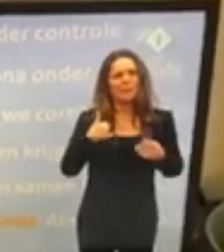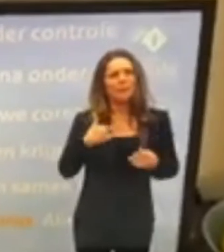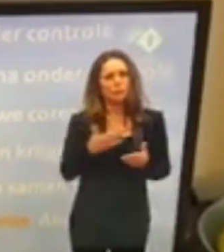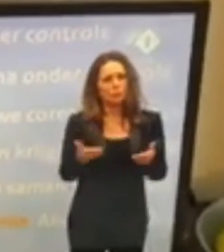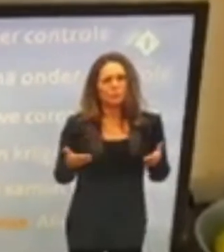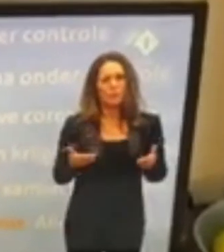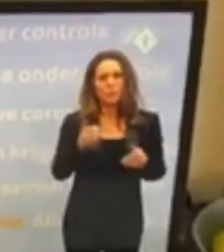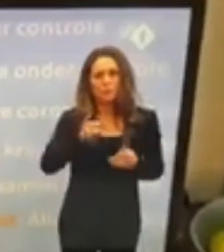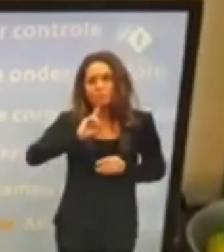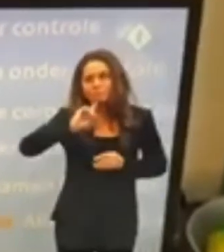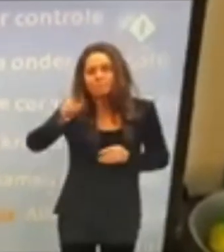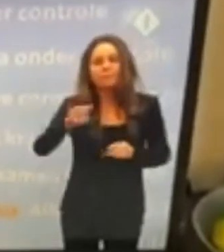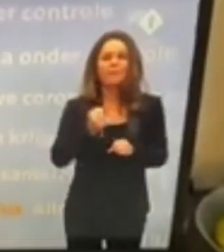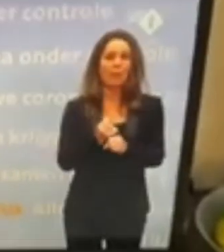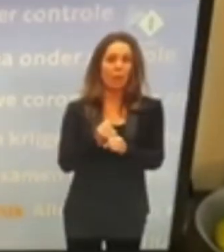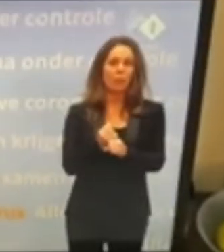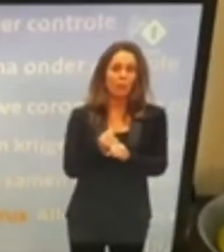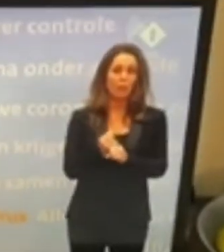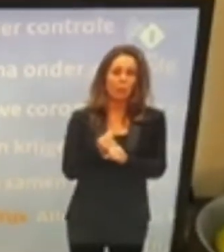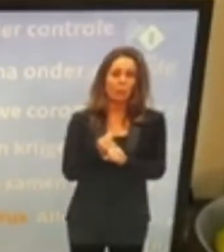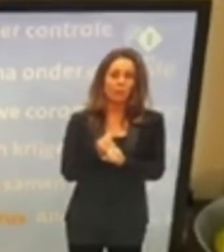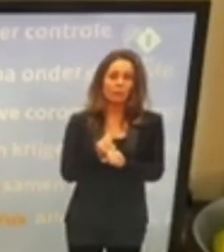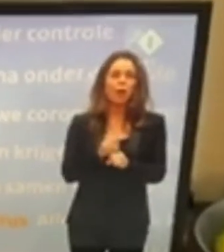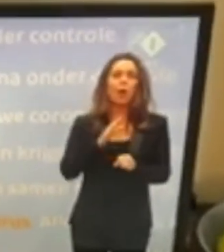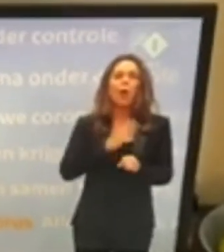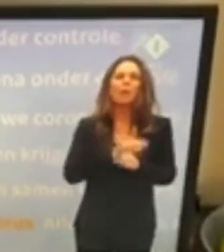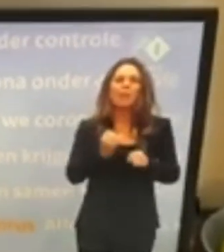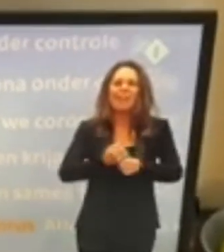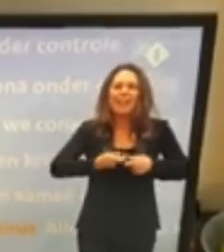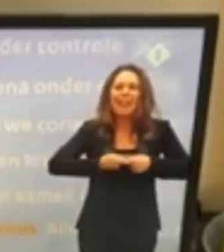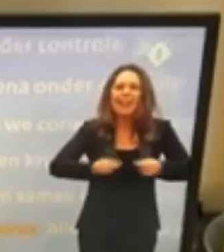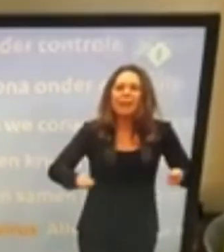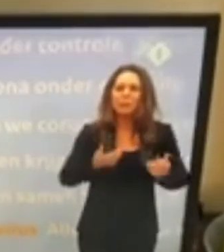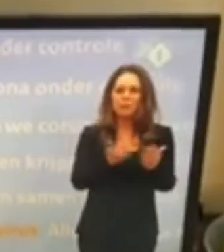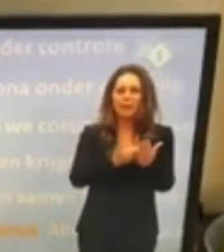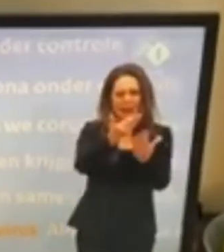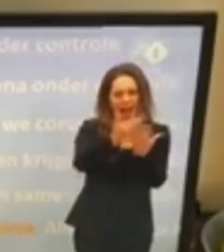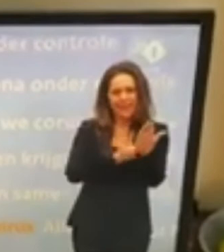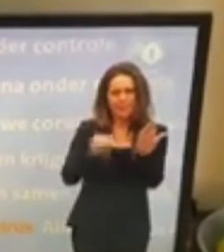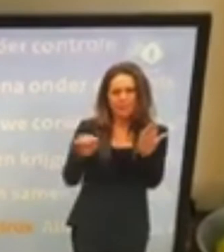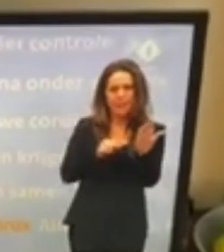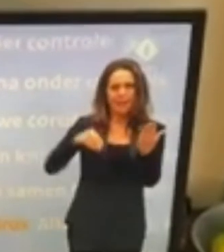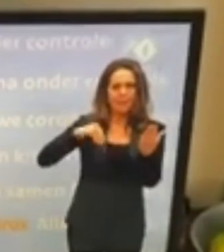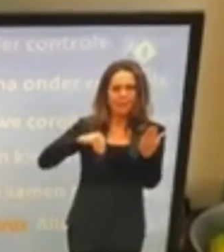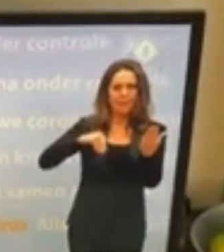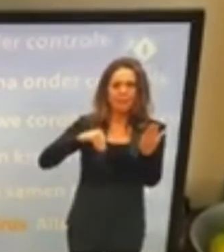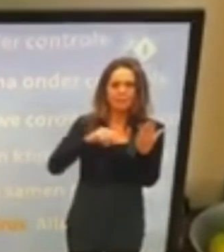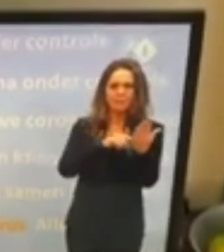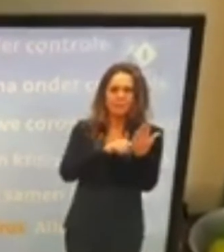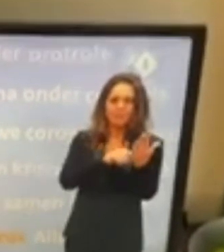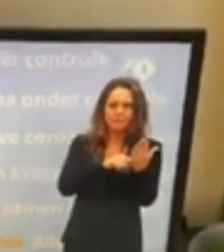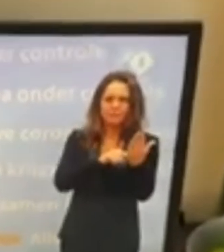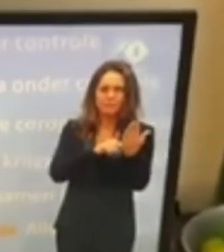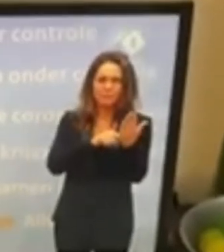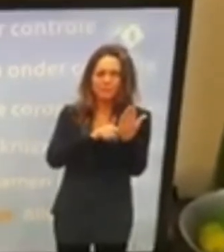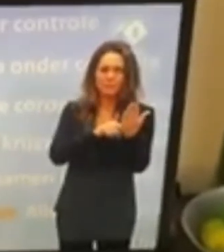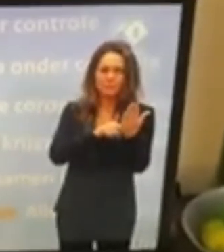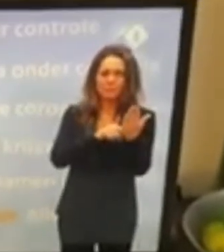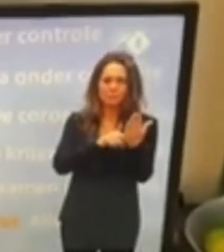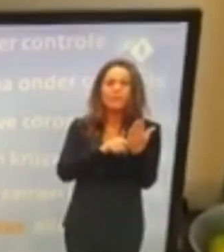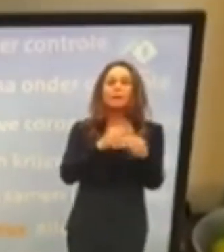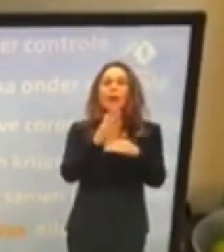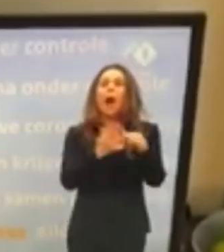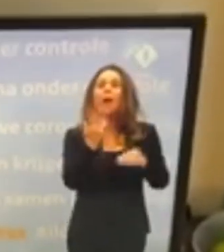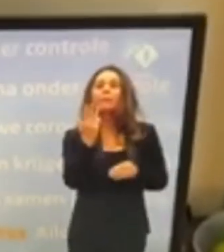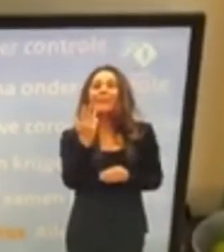voor hun werk op pad zijn, moeten dan ook een werkgeversverklaring bij zich hebben. Krantenverspreiders. En je mag in je eentje na 8:30